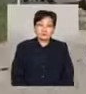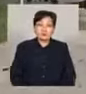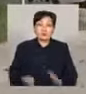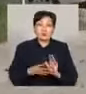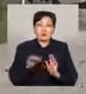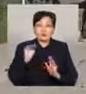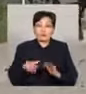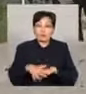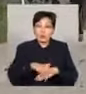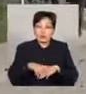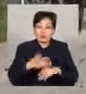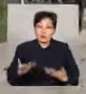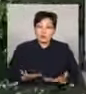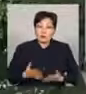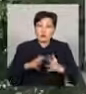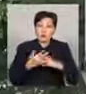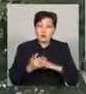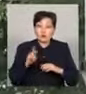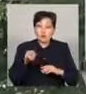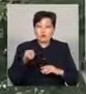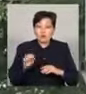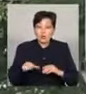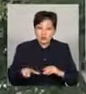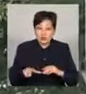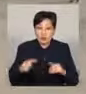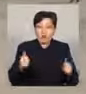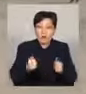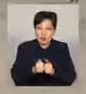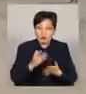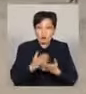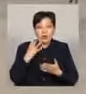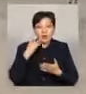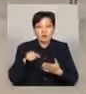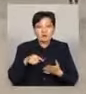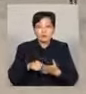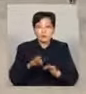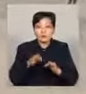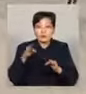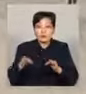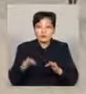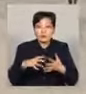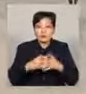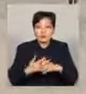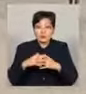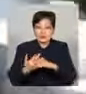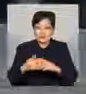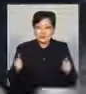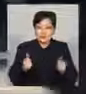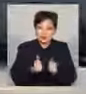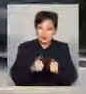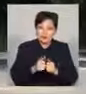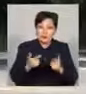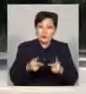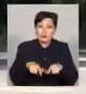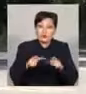Тоғыз мыңдай халқы бар Гүлдала ауылы Құлжа даңғыл жолының бойында орналасқан. Алматыға да облысындағы елді мекендерге де жақын. Алайда